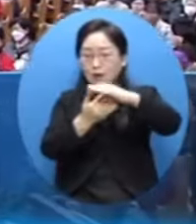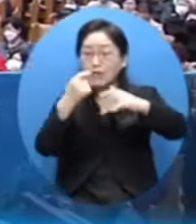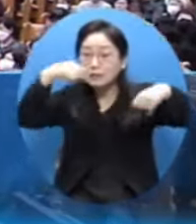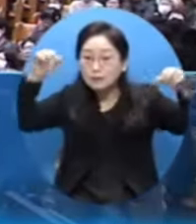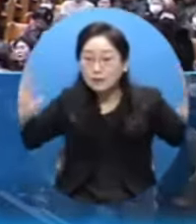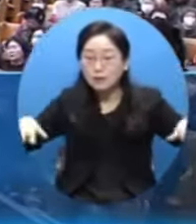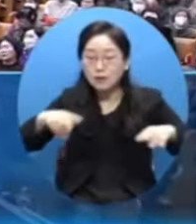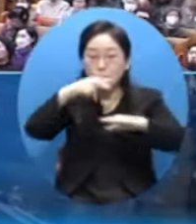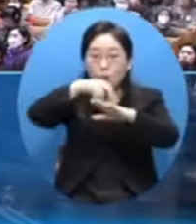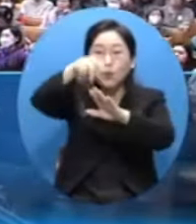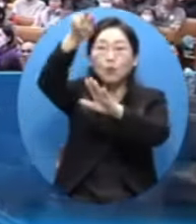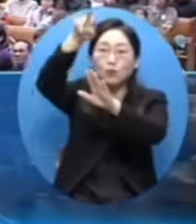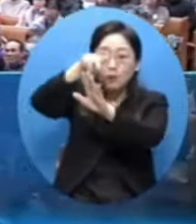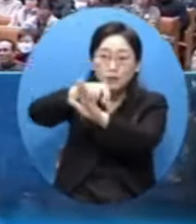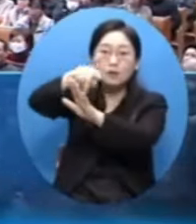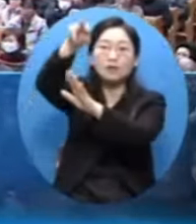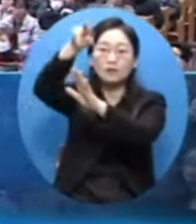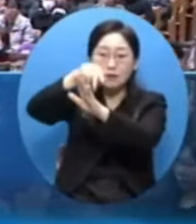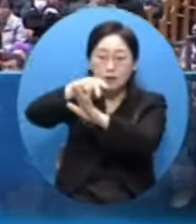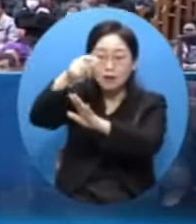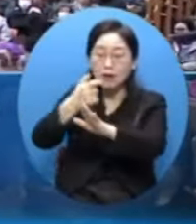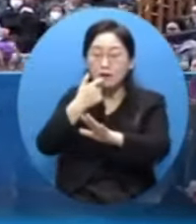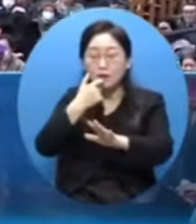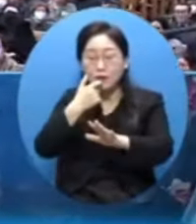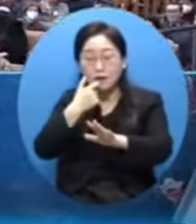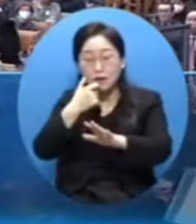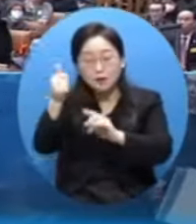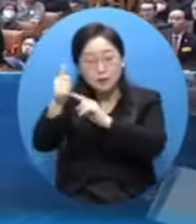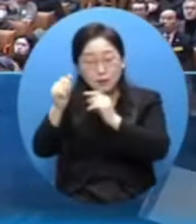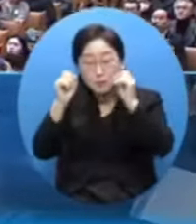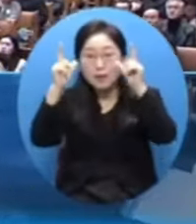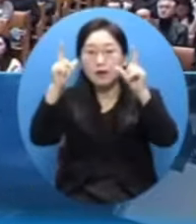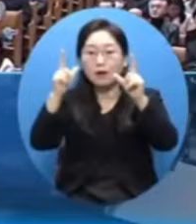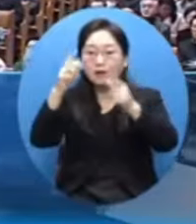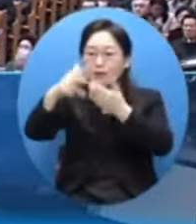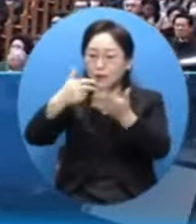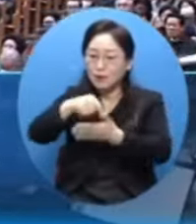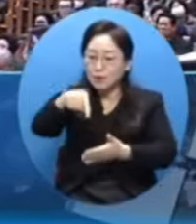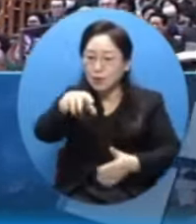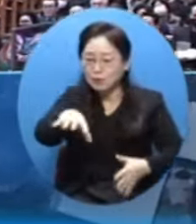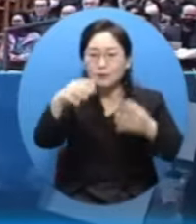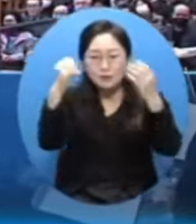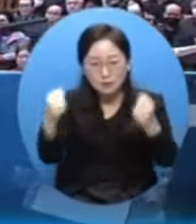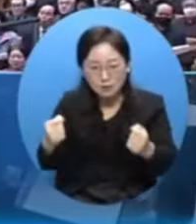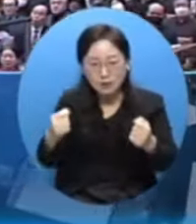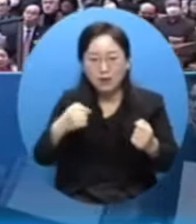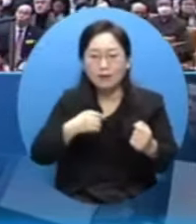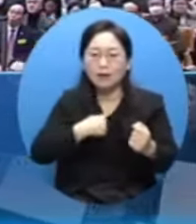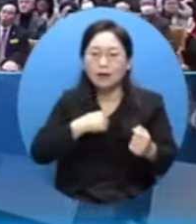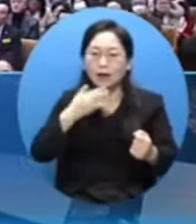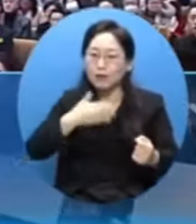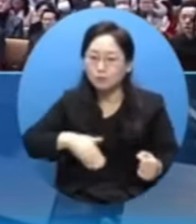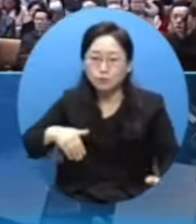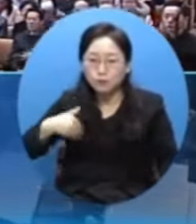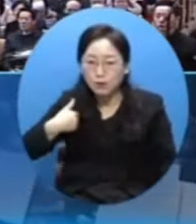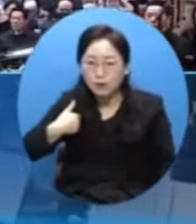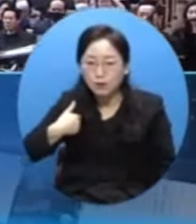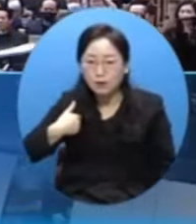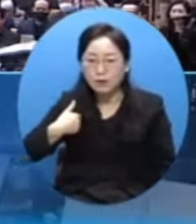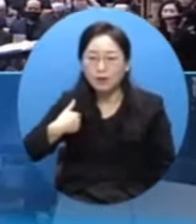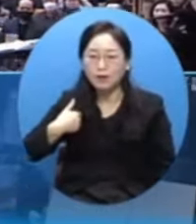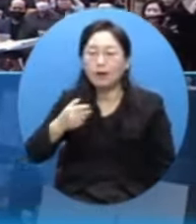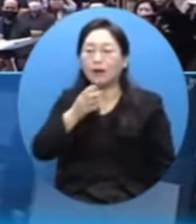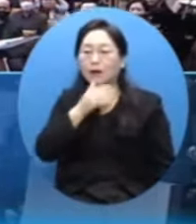위에서 오르락 내리락 하고 야곱이 잠이 깨어 이르되 야훼께서 과연 여기 계시거늘 내가 알지